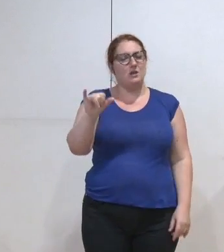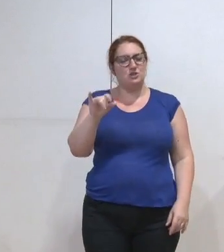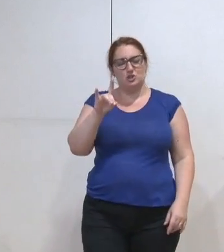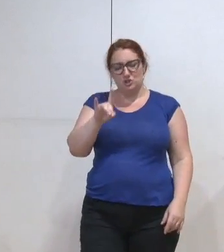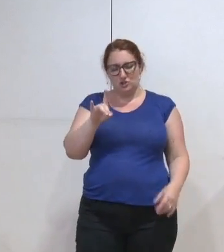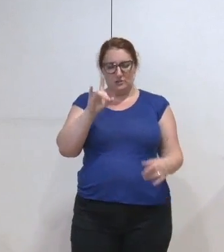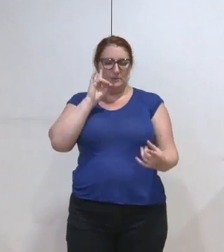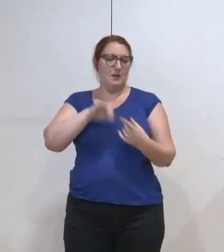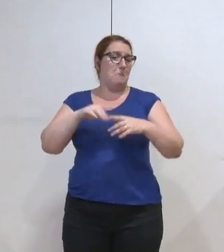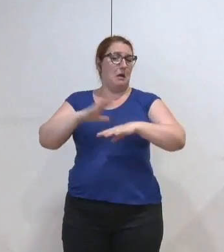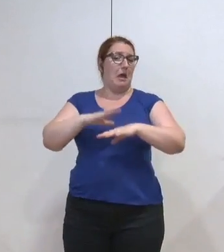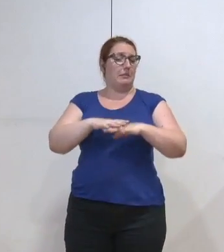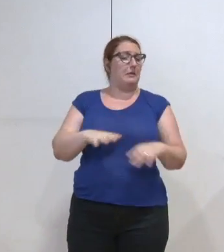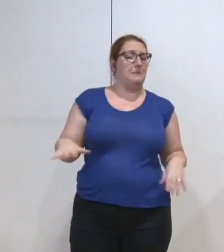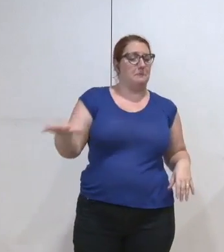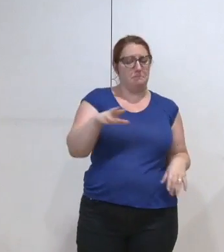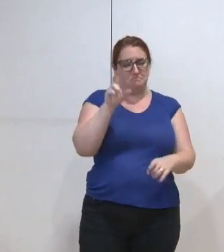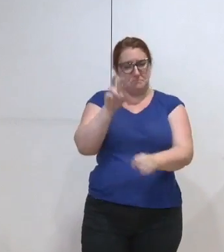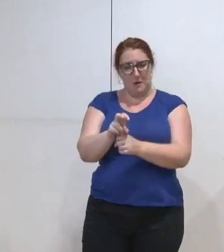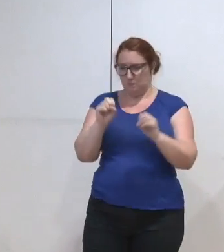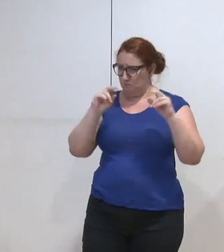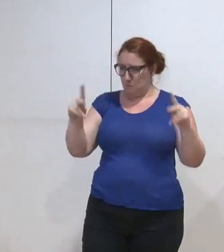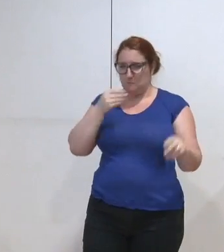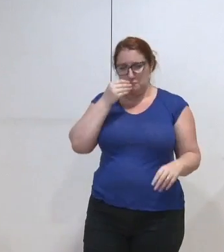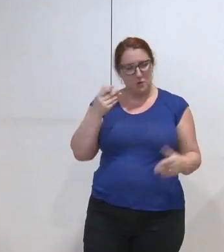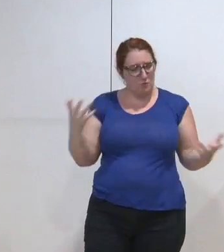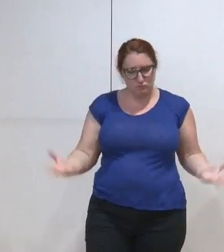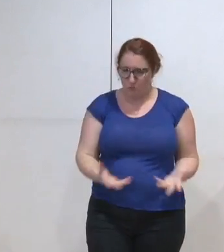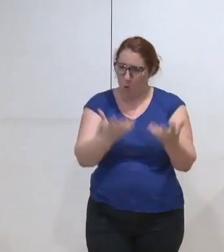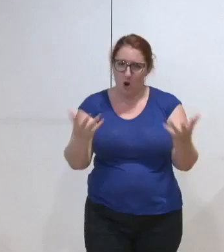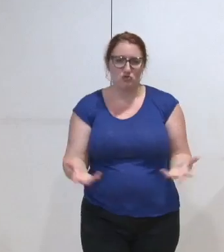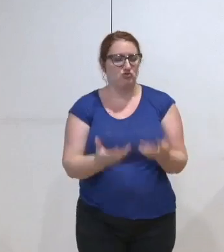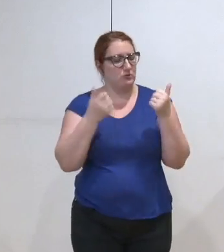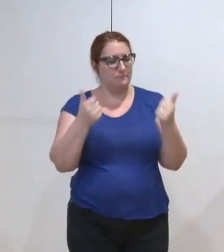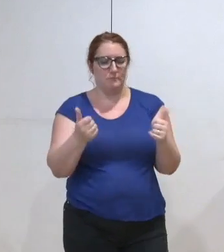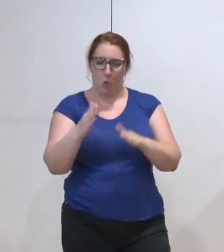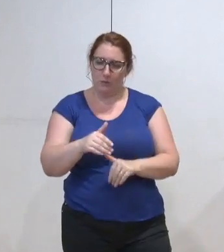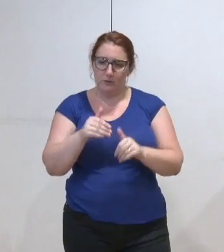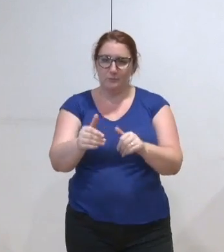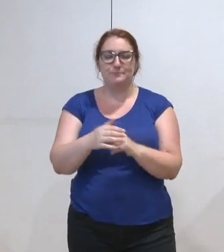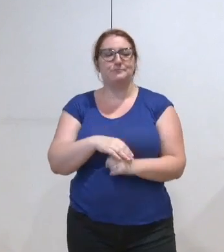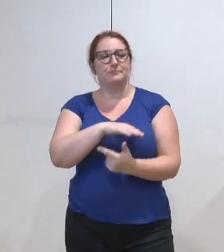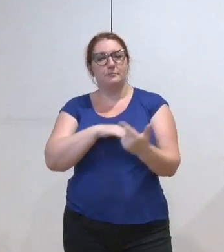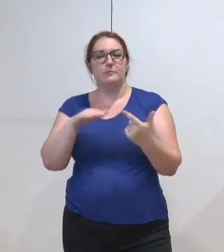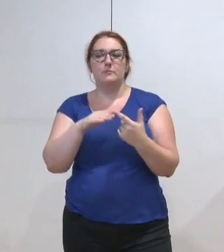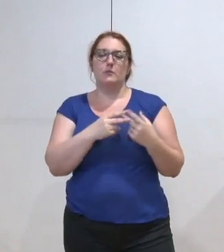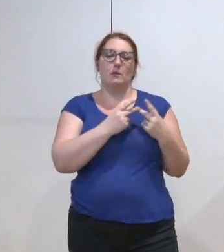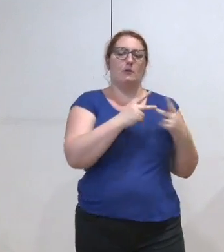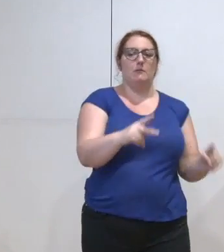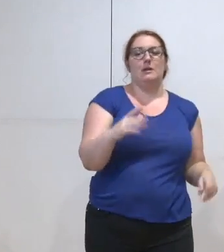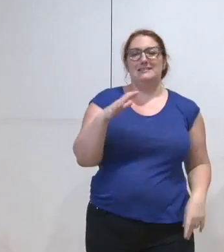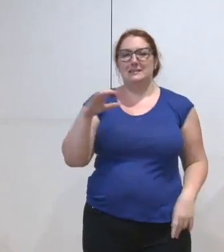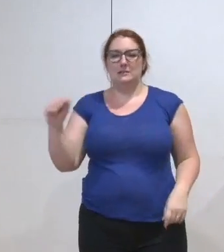quartiers nous encourageons bien sûr ces orientations vous renforcez la cohésion entre la ville et